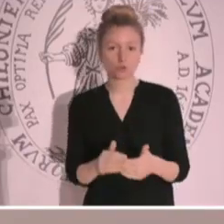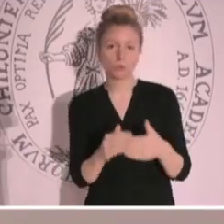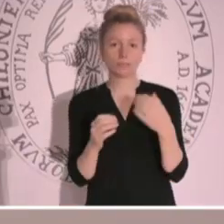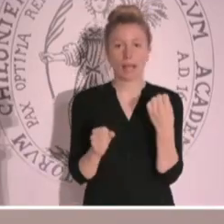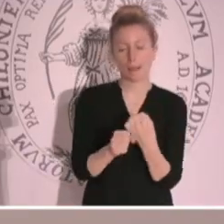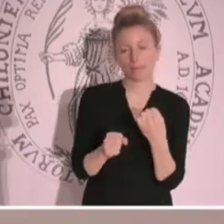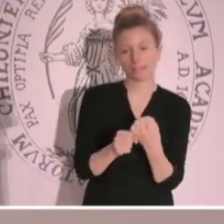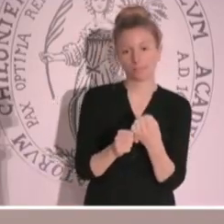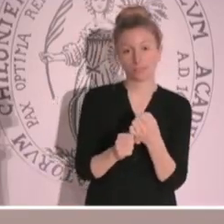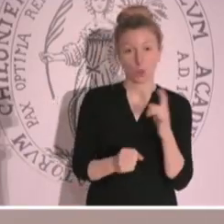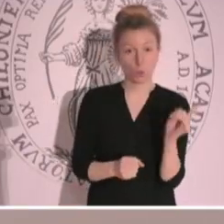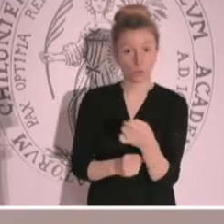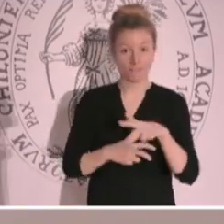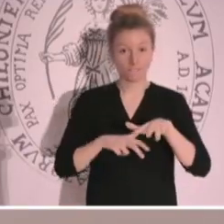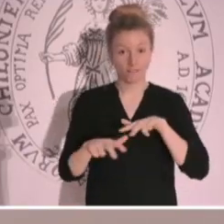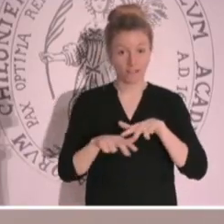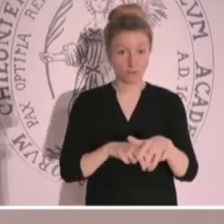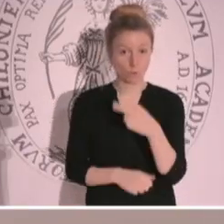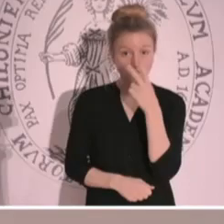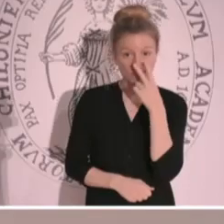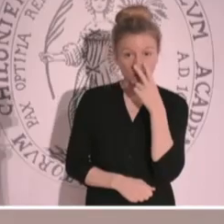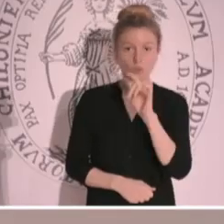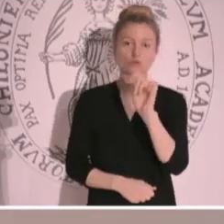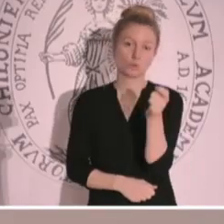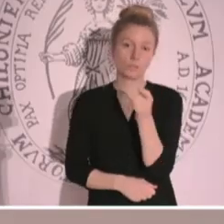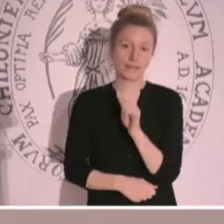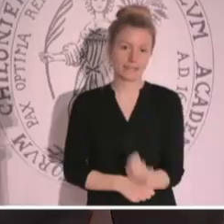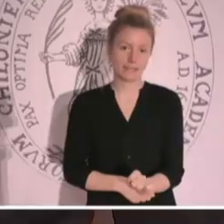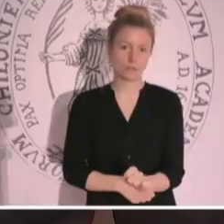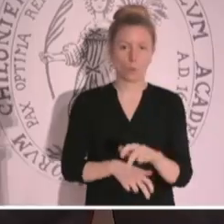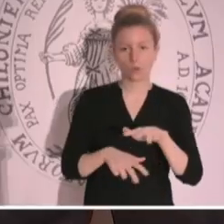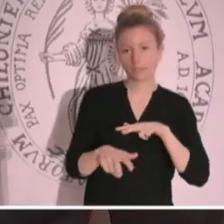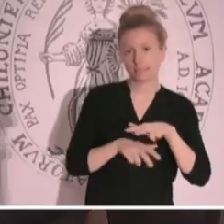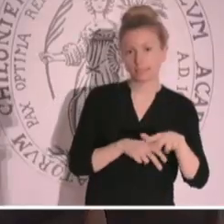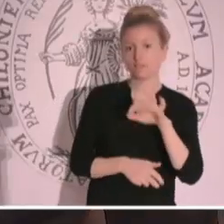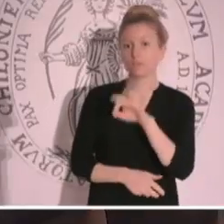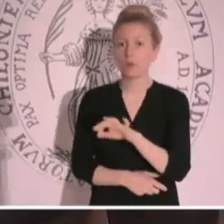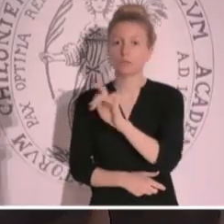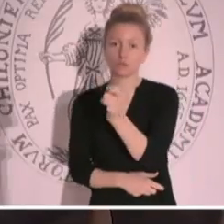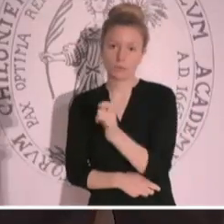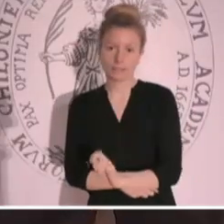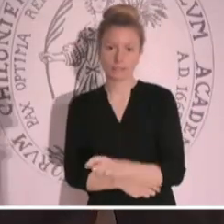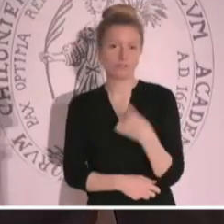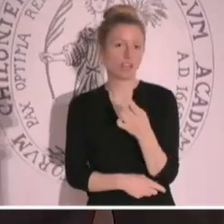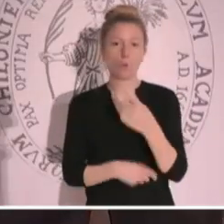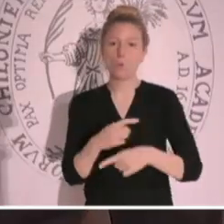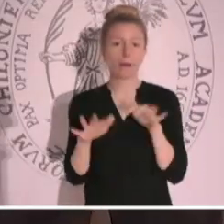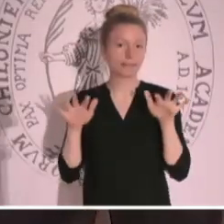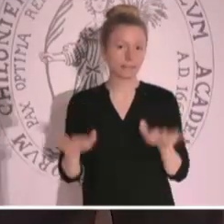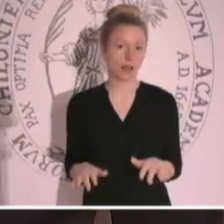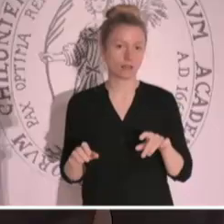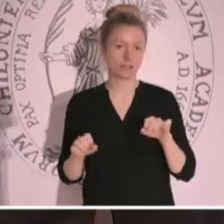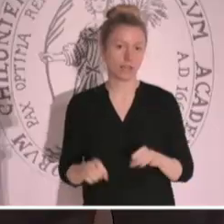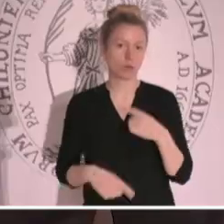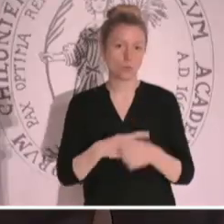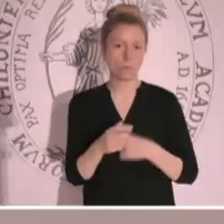verwaltet, das heißt von Studis für Studis. Wir sind immer vor Ort und stehen euch zur Seite. Egal, ob es